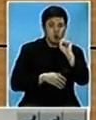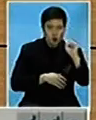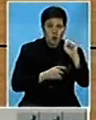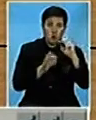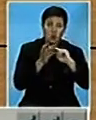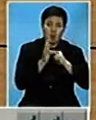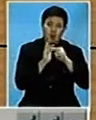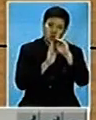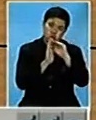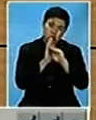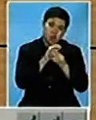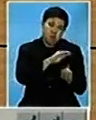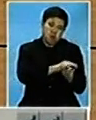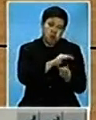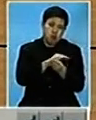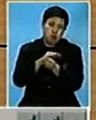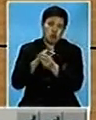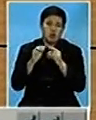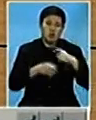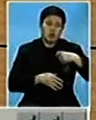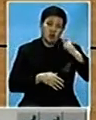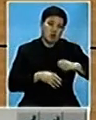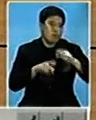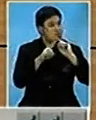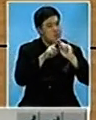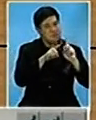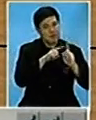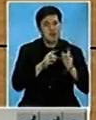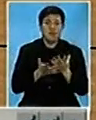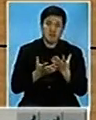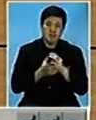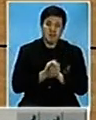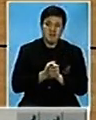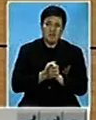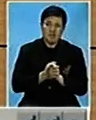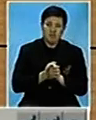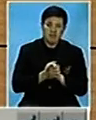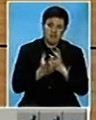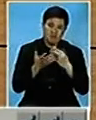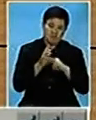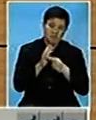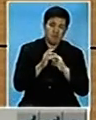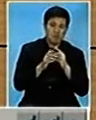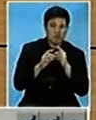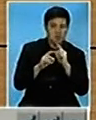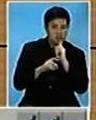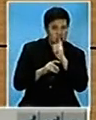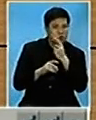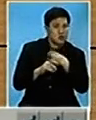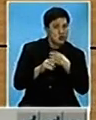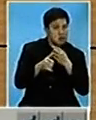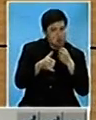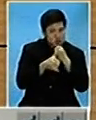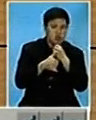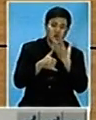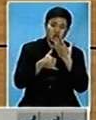การทำลายกล่าวร้ายตุลาการศาลรัฐธรรมนูญต่างๆนานานี่ไม่นับการข่มขู่จะประทุษร้ายต่อร่